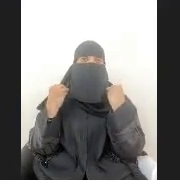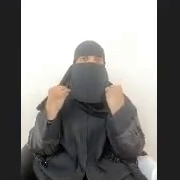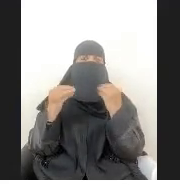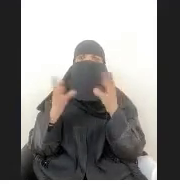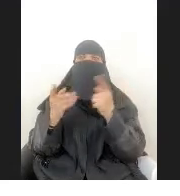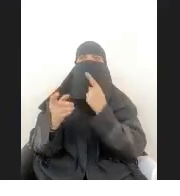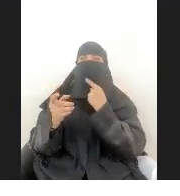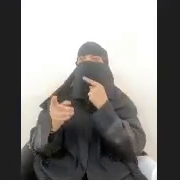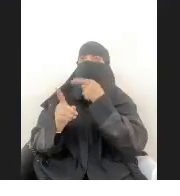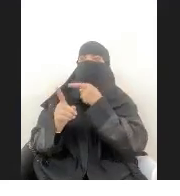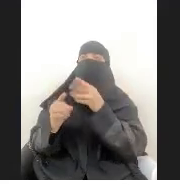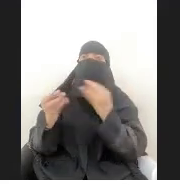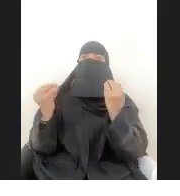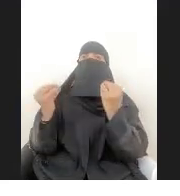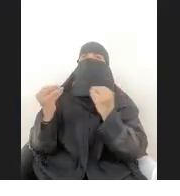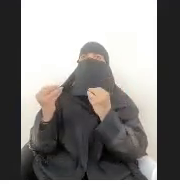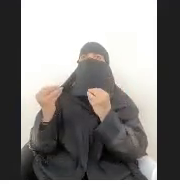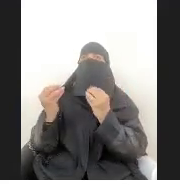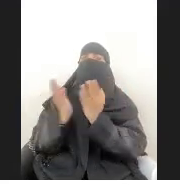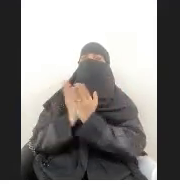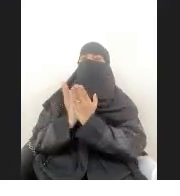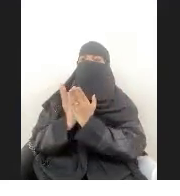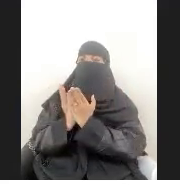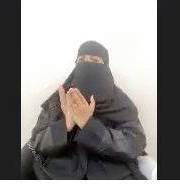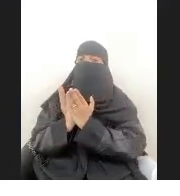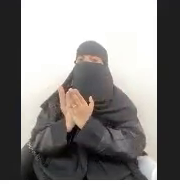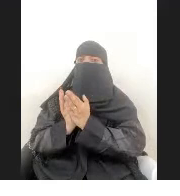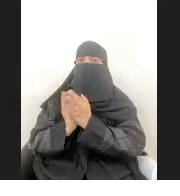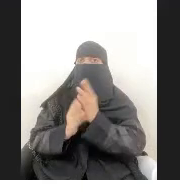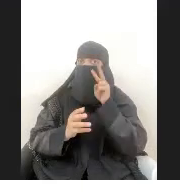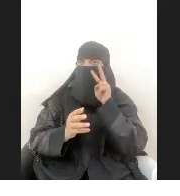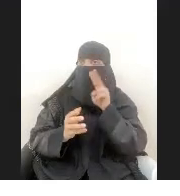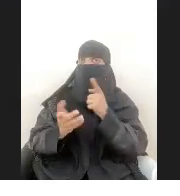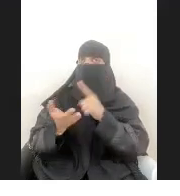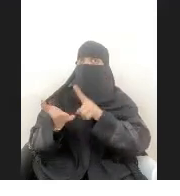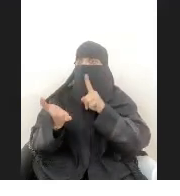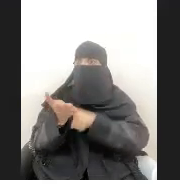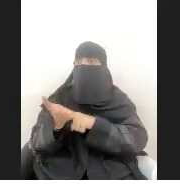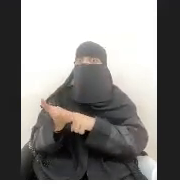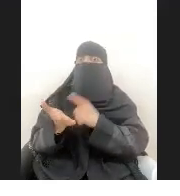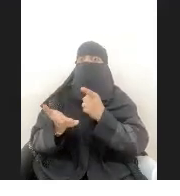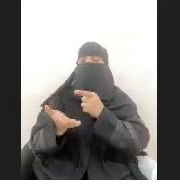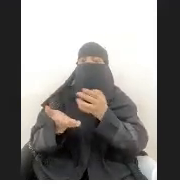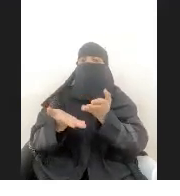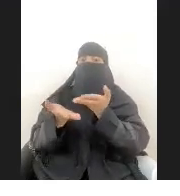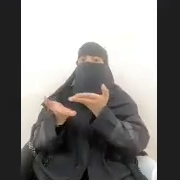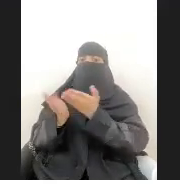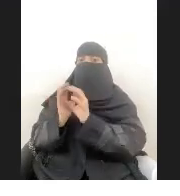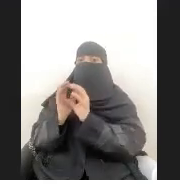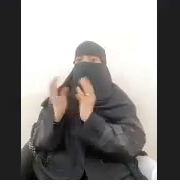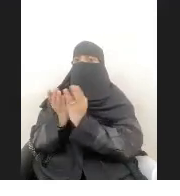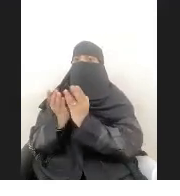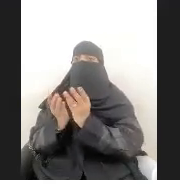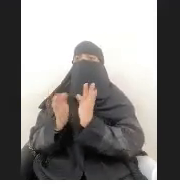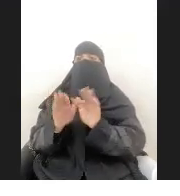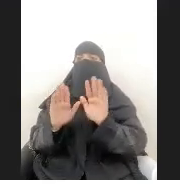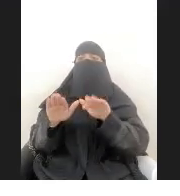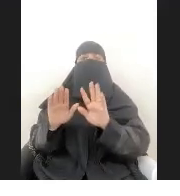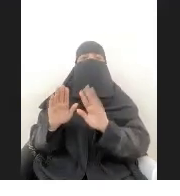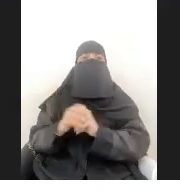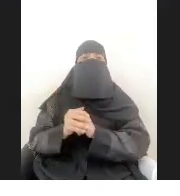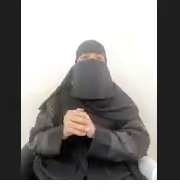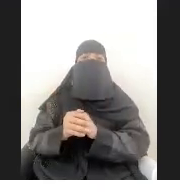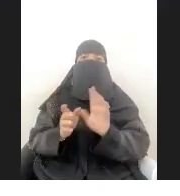في إيش، فإنكم أنتوا تتأكدوا إنه لما يجوا المدرسة توفروا لهم هذا الموضوع. بس أبغى أوريكم